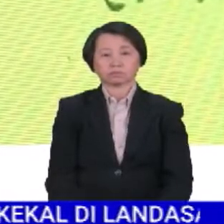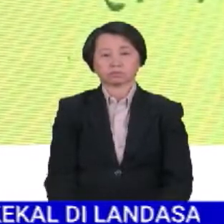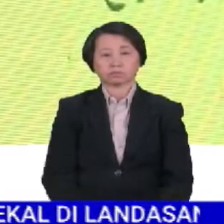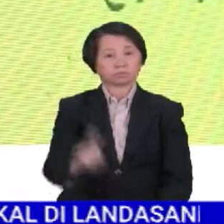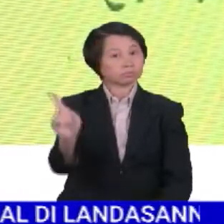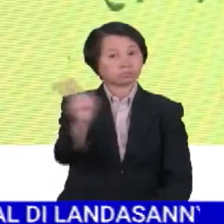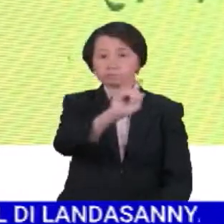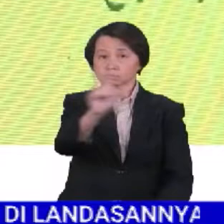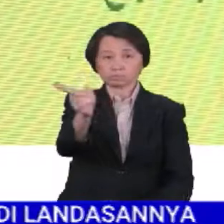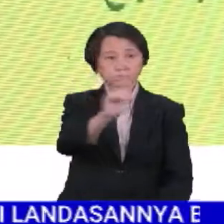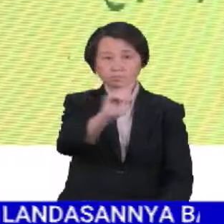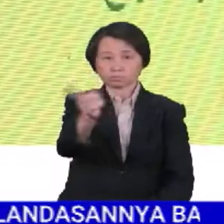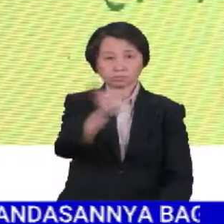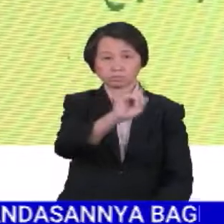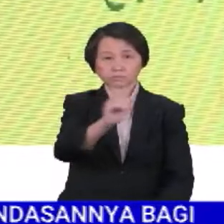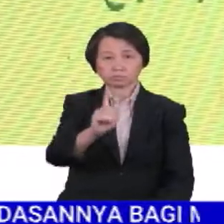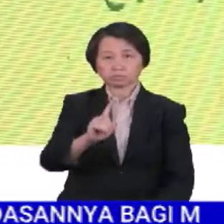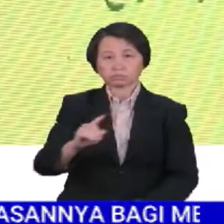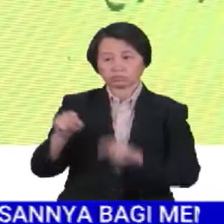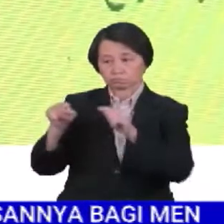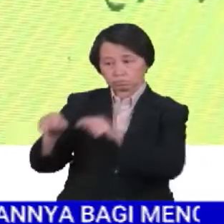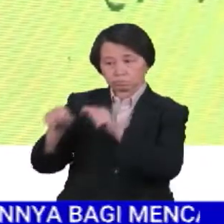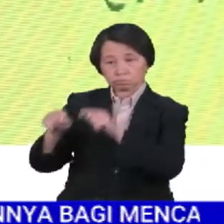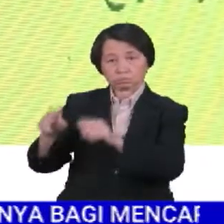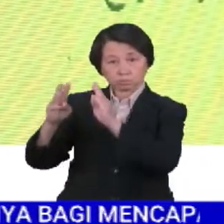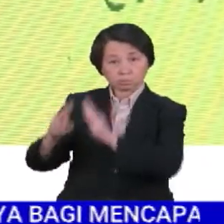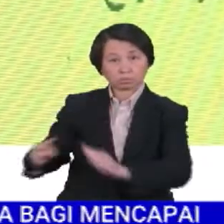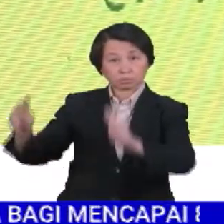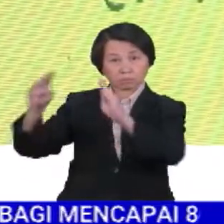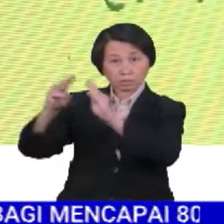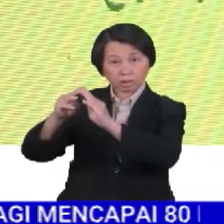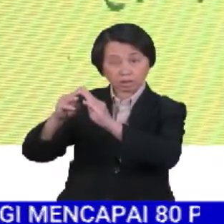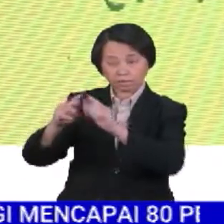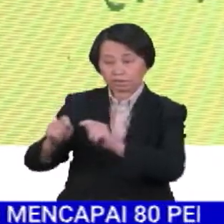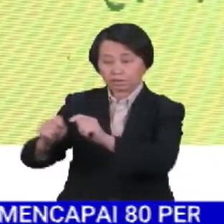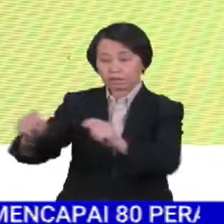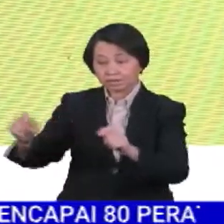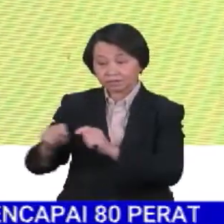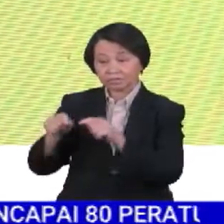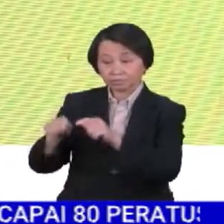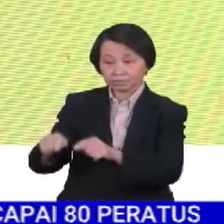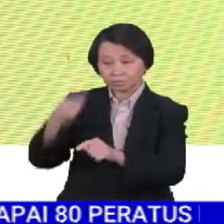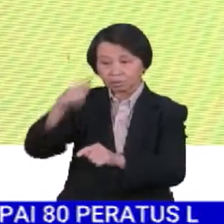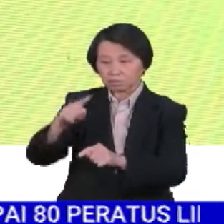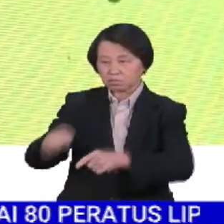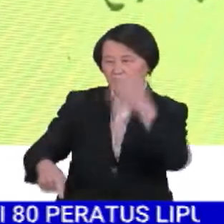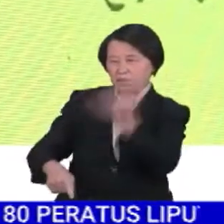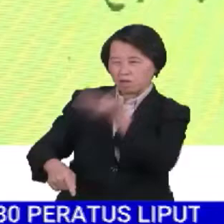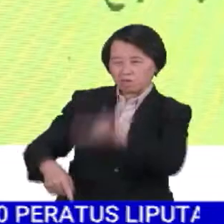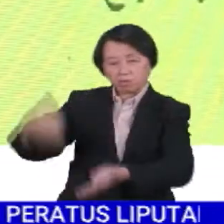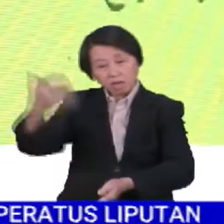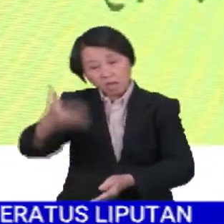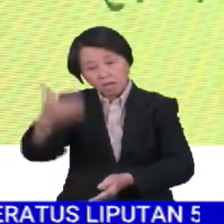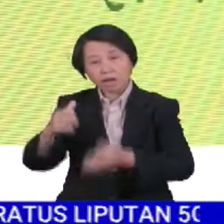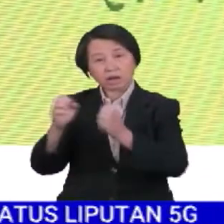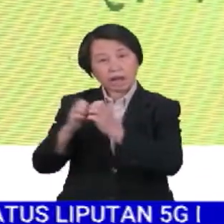Jangan sekali-kali menjadikan masjid sebagai tempat untuk mencerca sesama